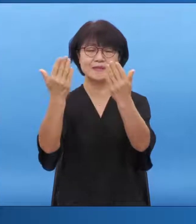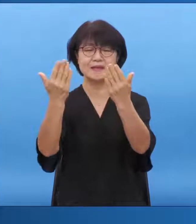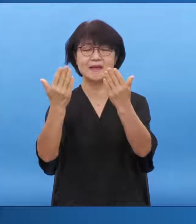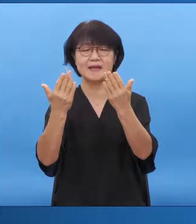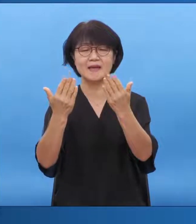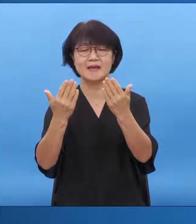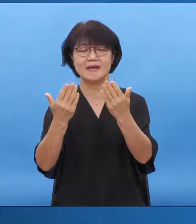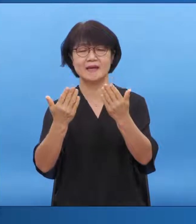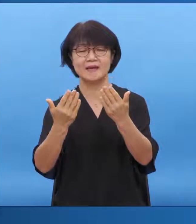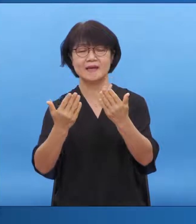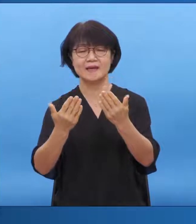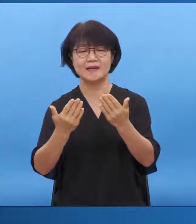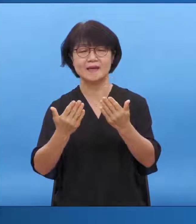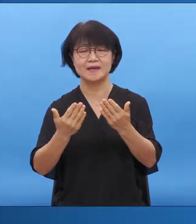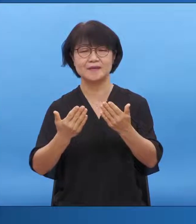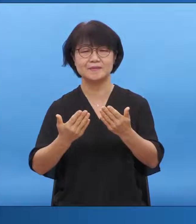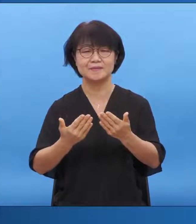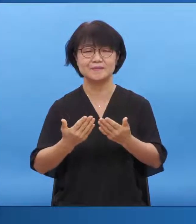덮으시네.